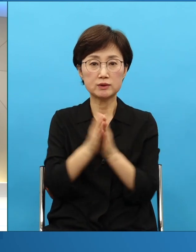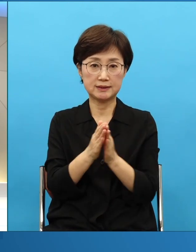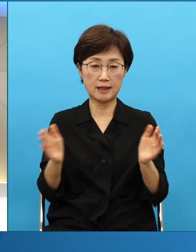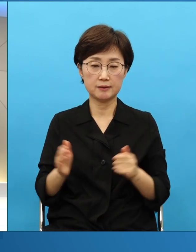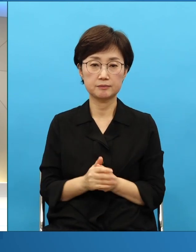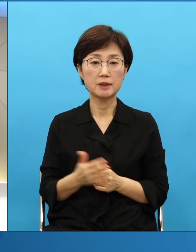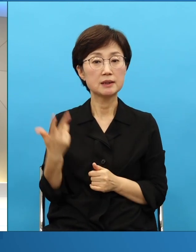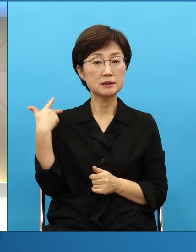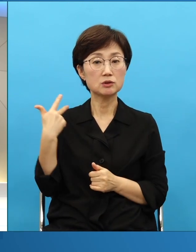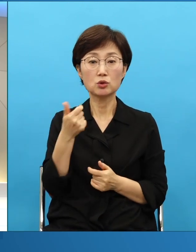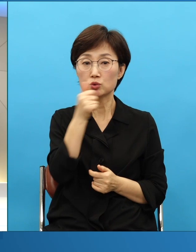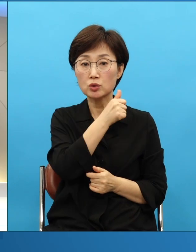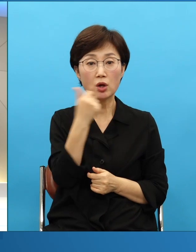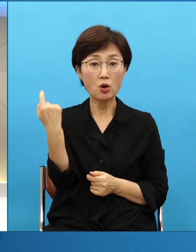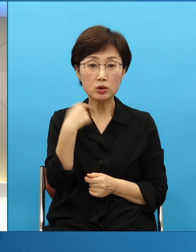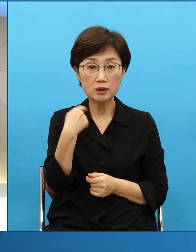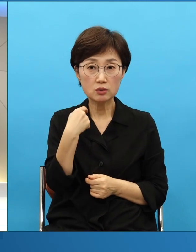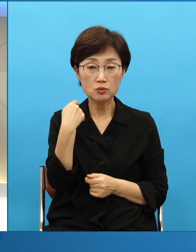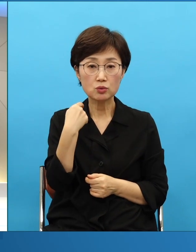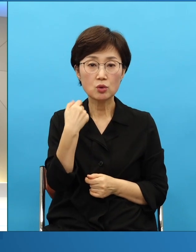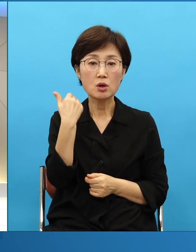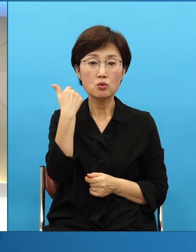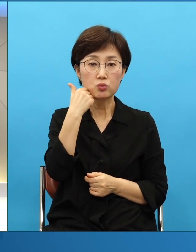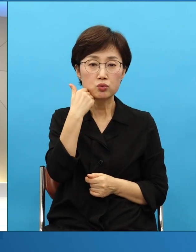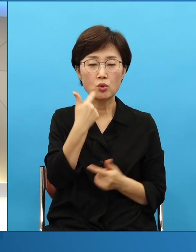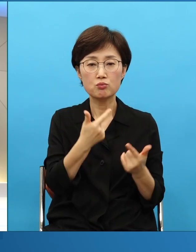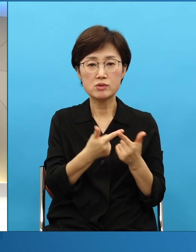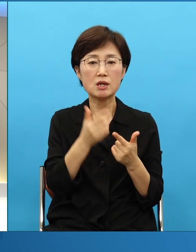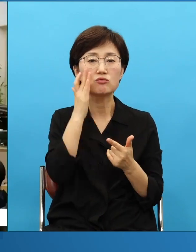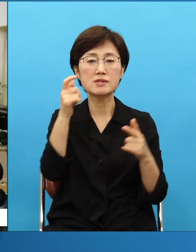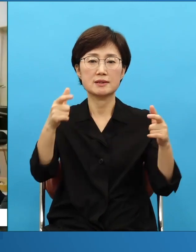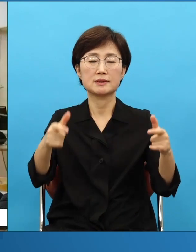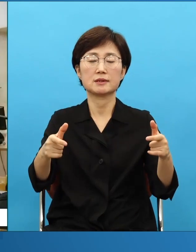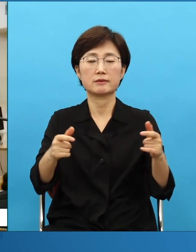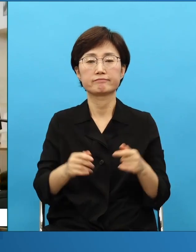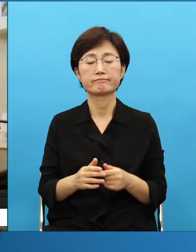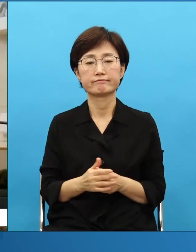부산 울산지회를 중심으로 그 여정이 펼쳐졌습니다.